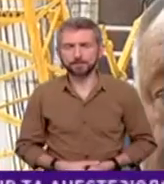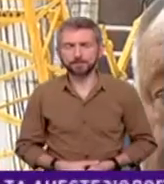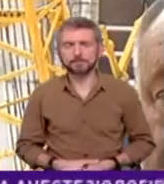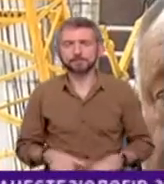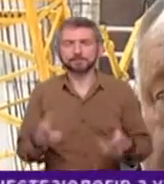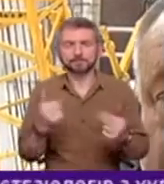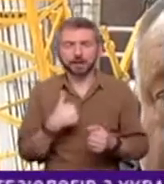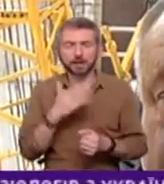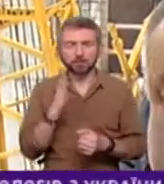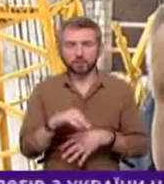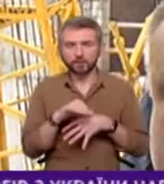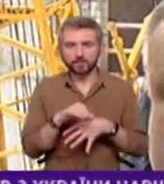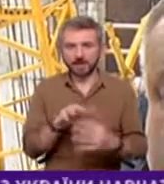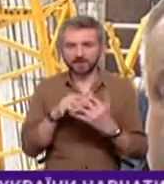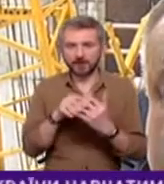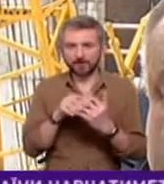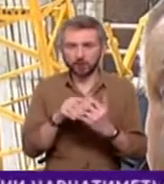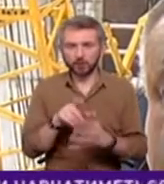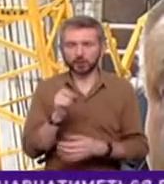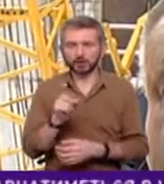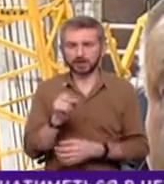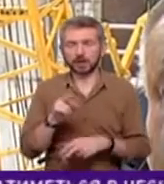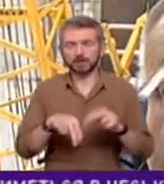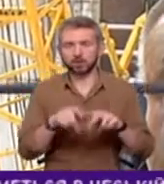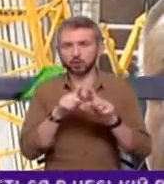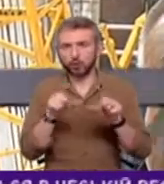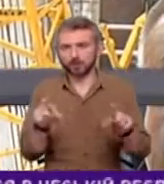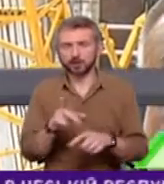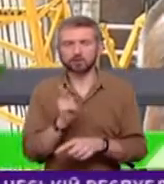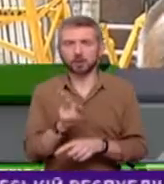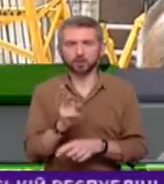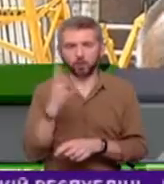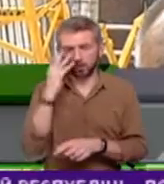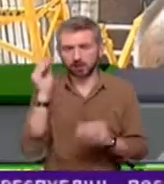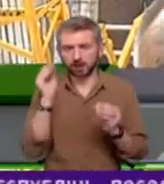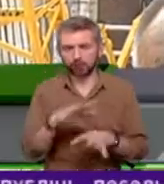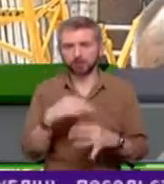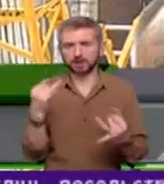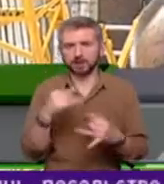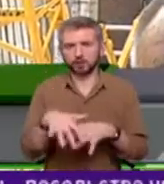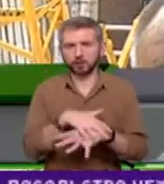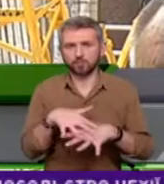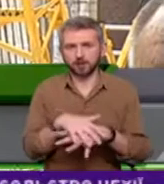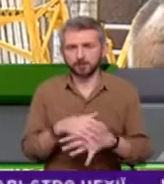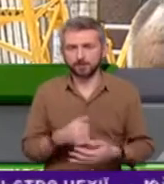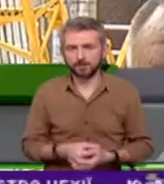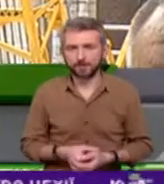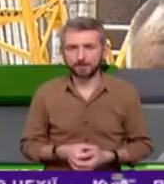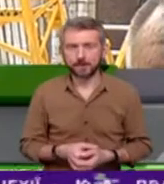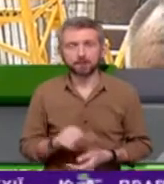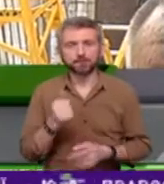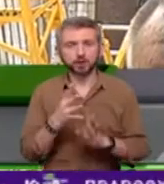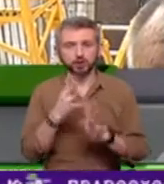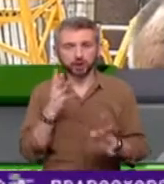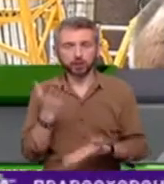Так, я буду вести війну з забудовниками, які нехтують інтереси громади. В першу